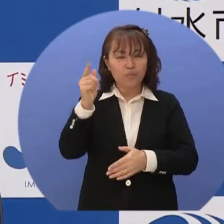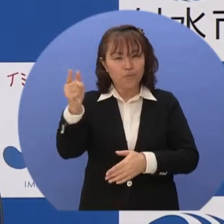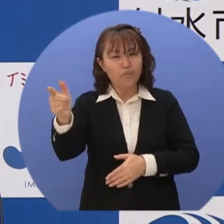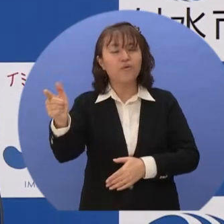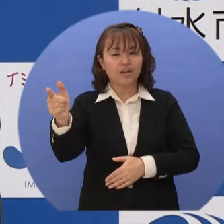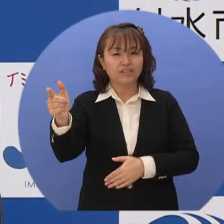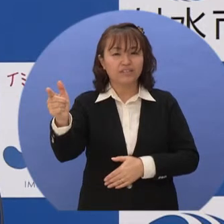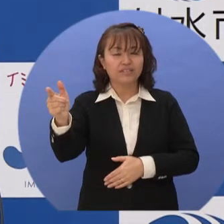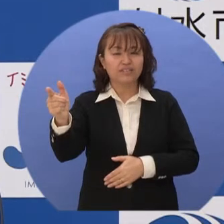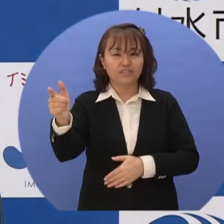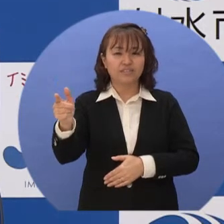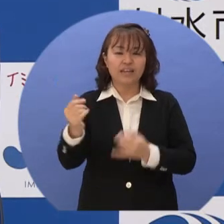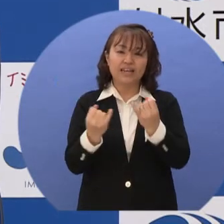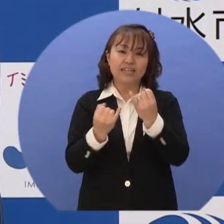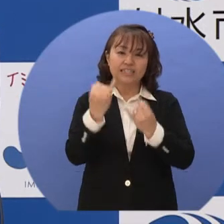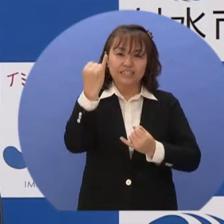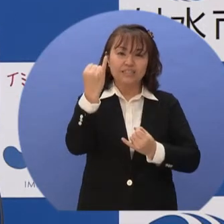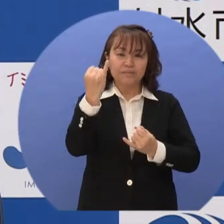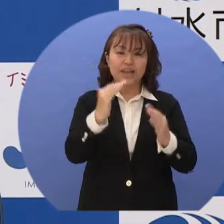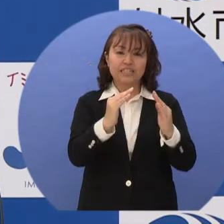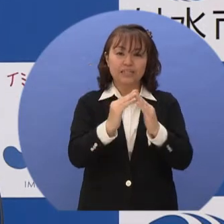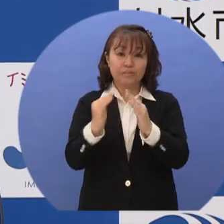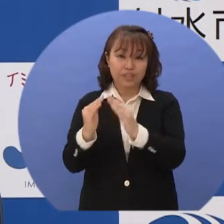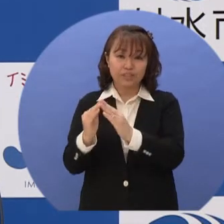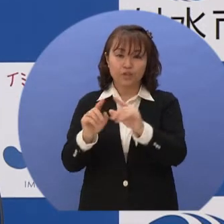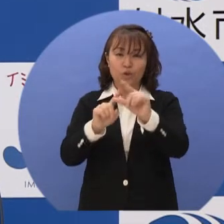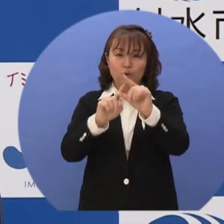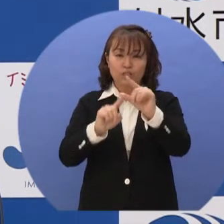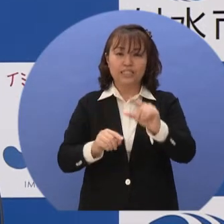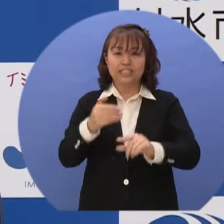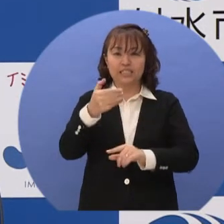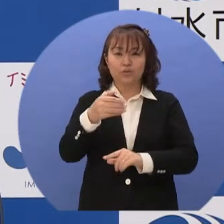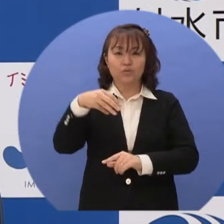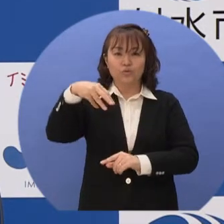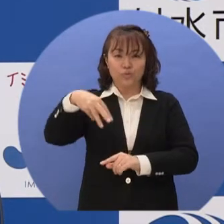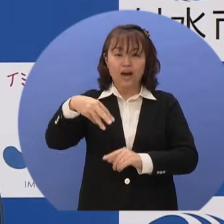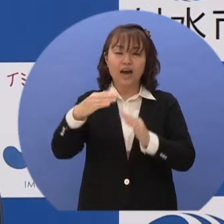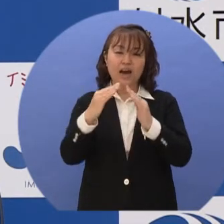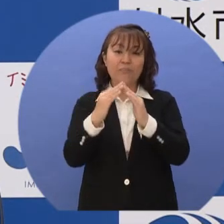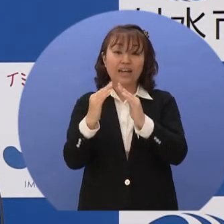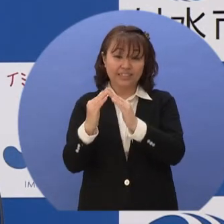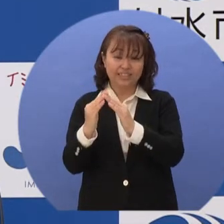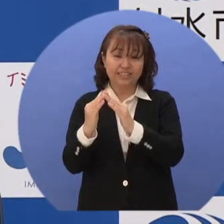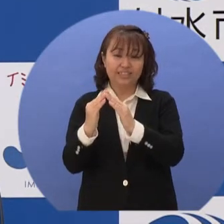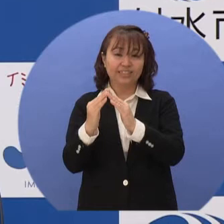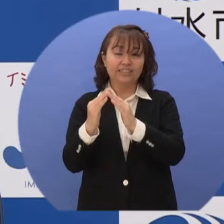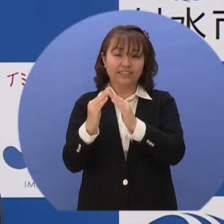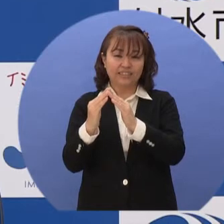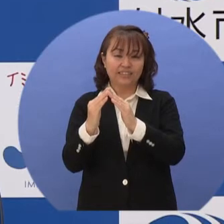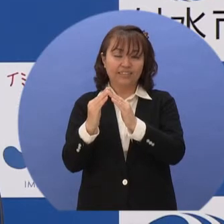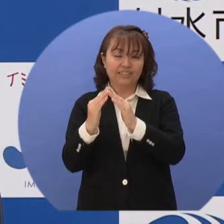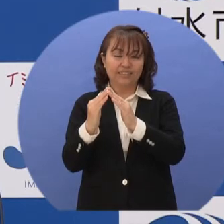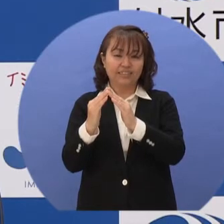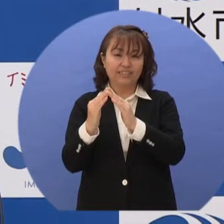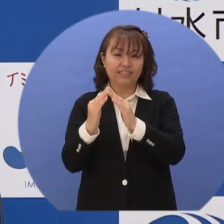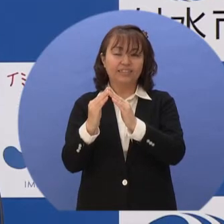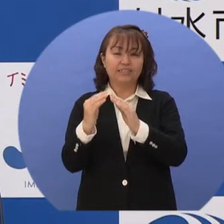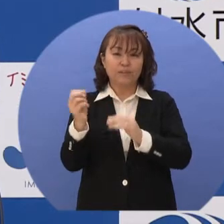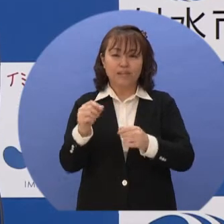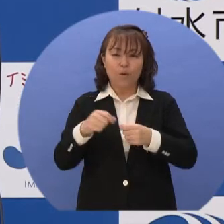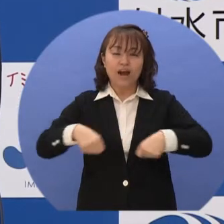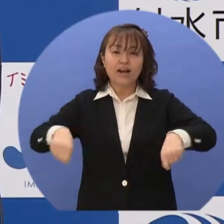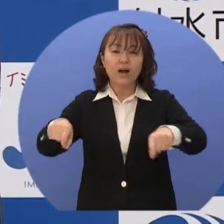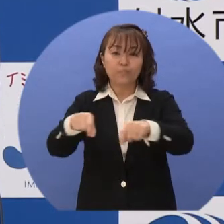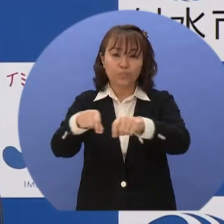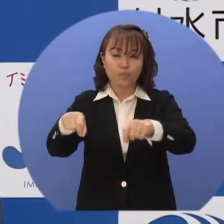言いますか例えば姉都市である千市さんでありましたりまたあの関東圏えそういったところと